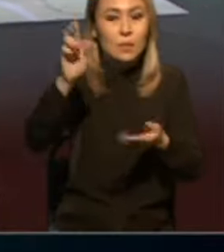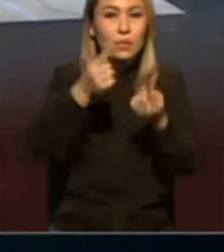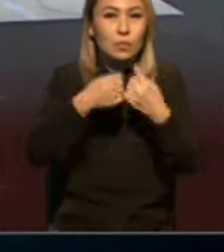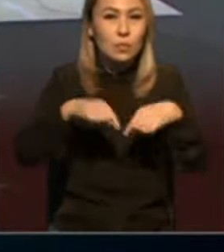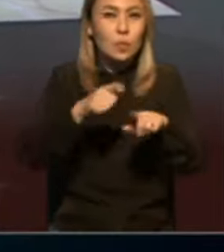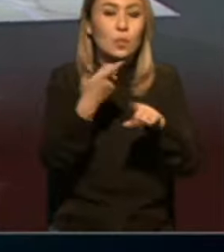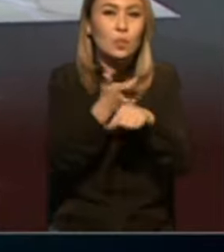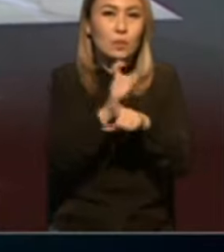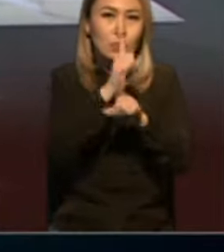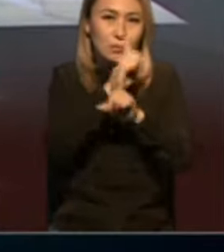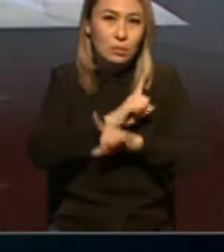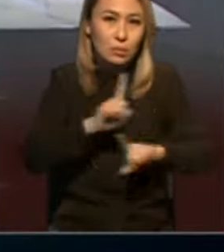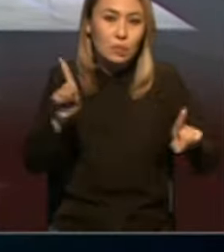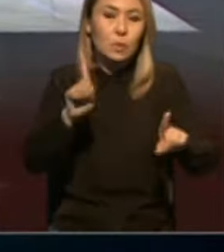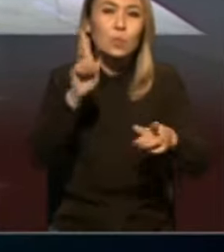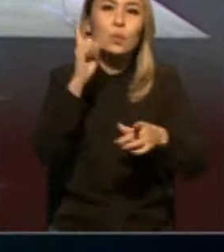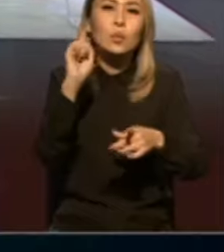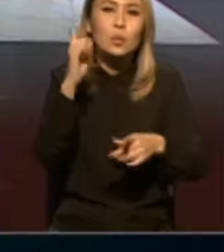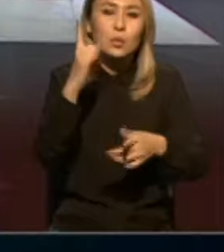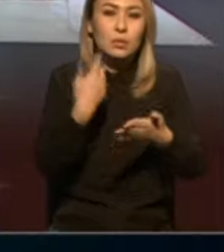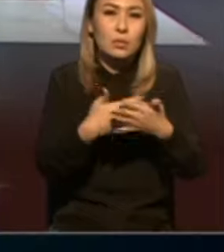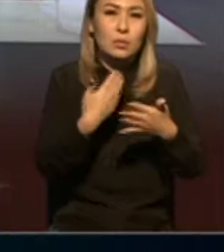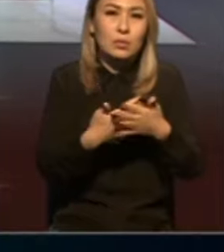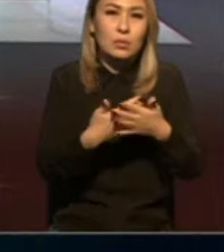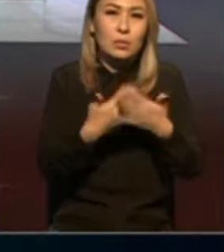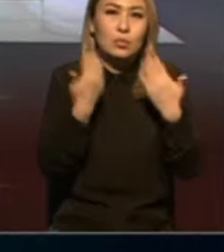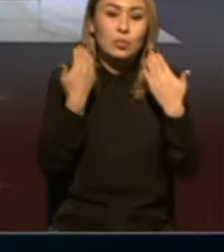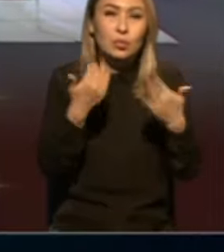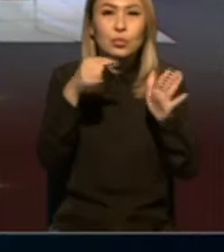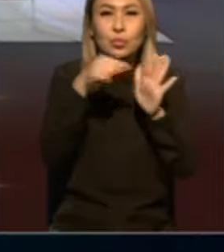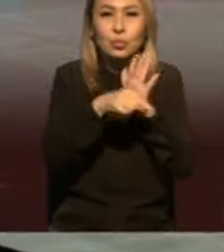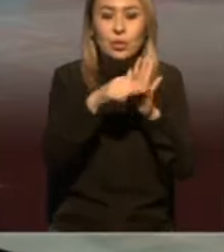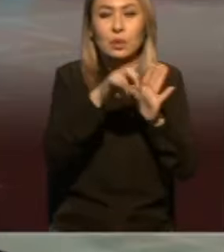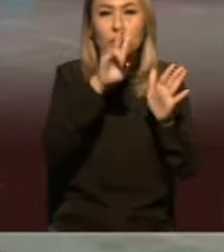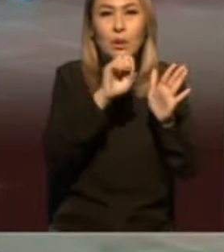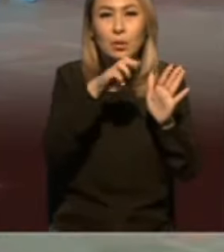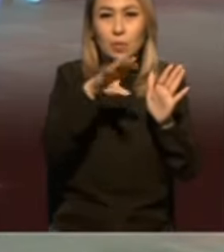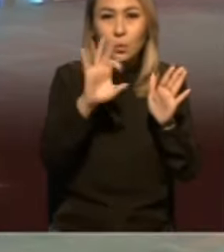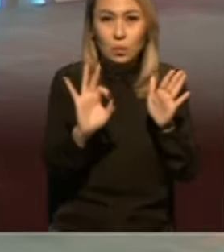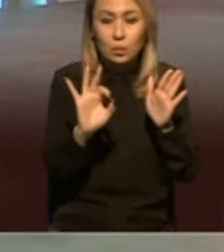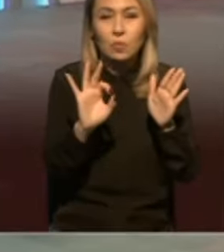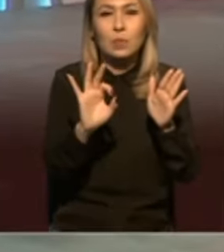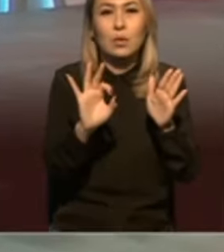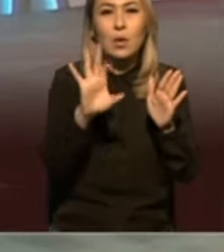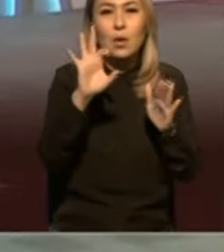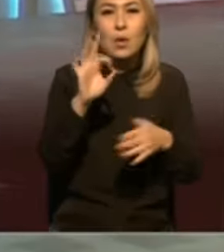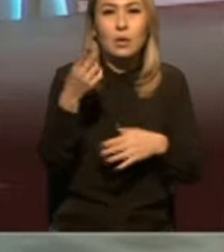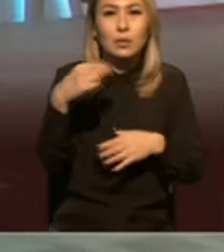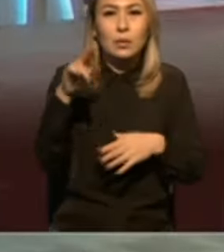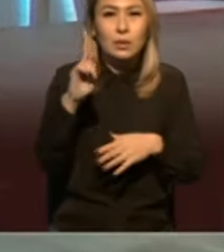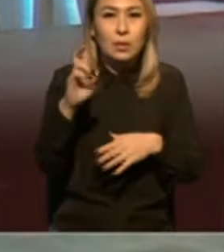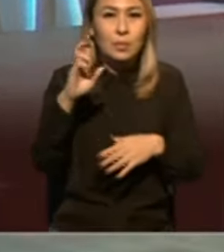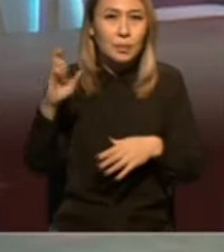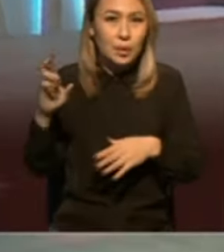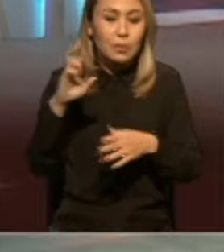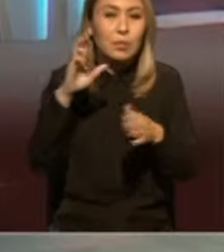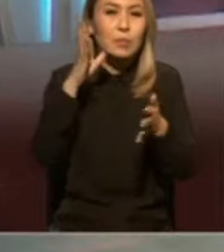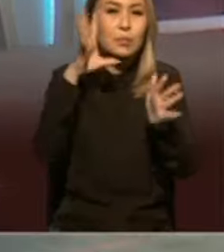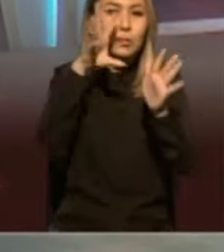өте ерекше ұйым, өйткені осы ұйымның ішінде НАТО-ға да, ОДКБ-ға да мүше мемлекеттер